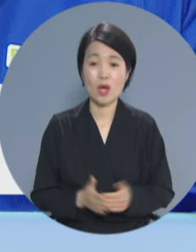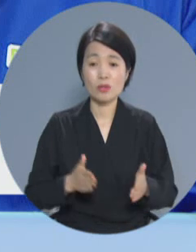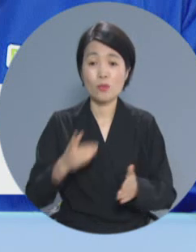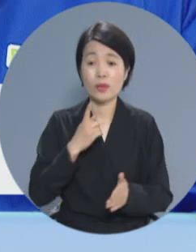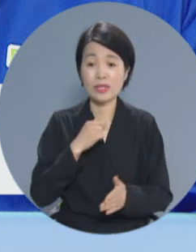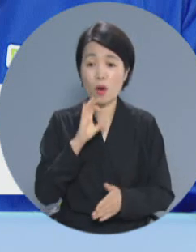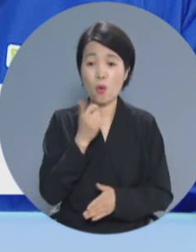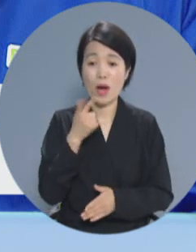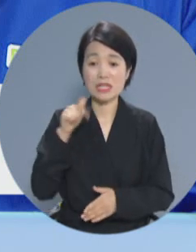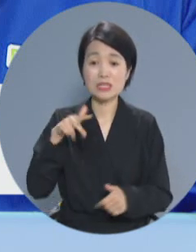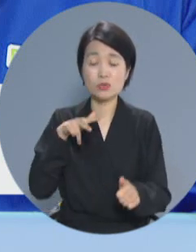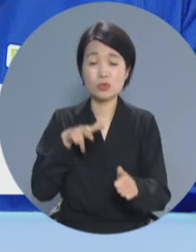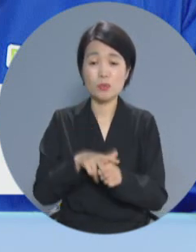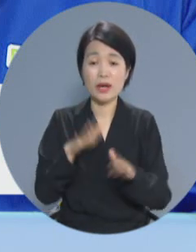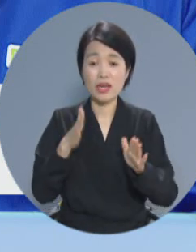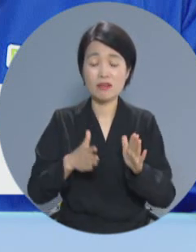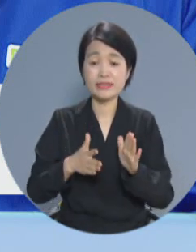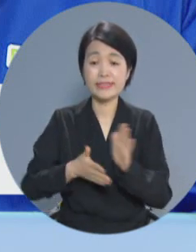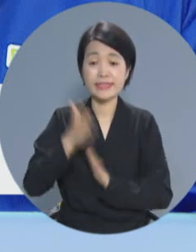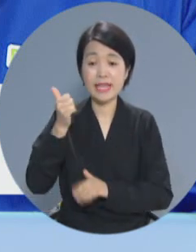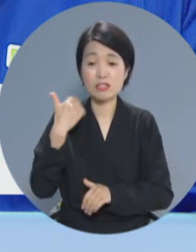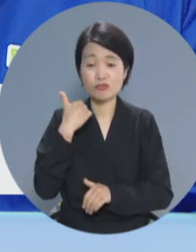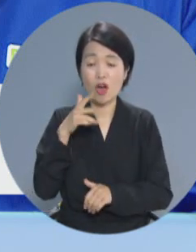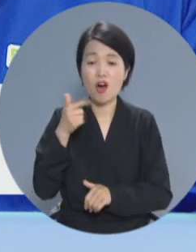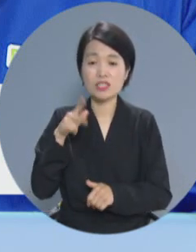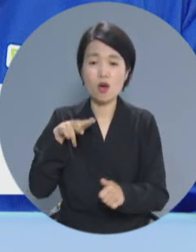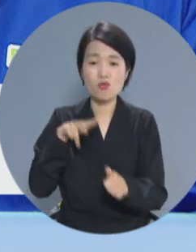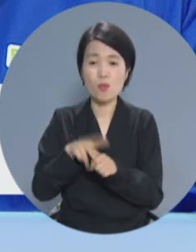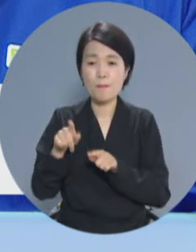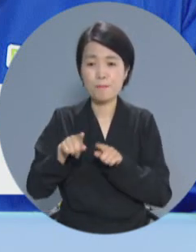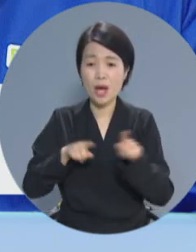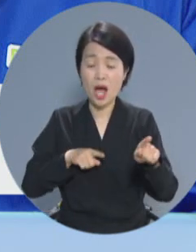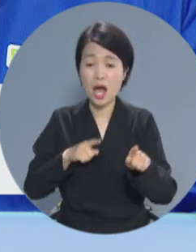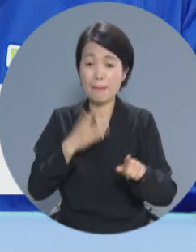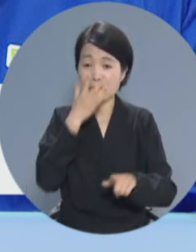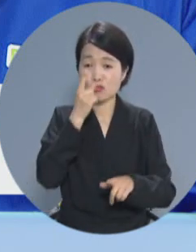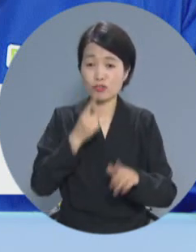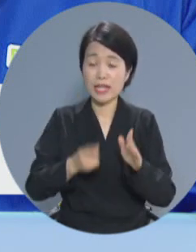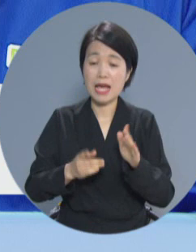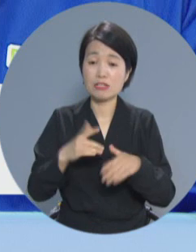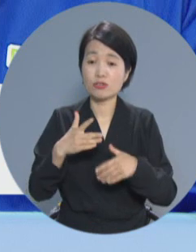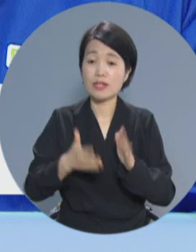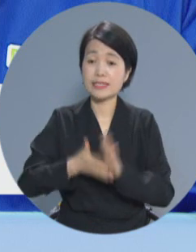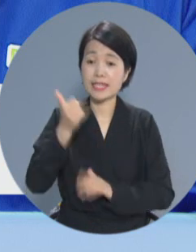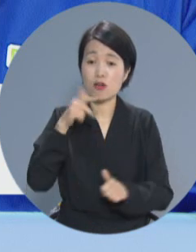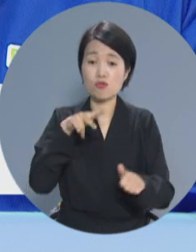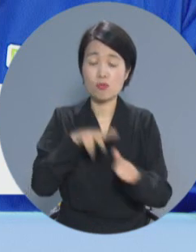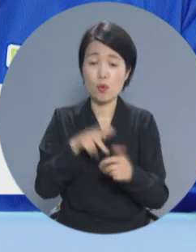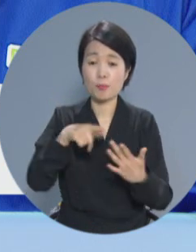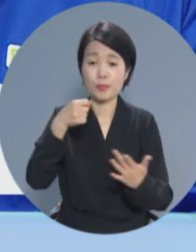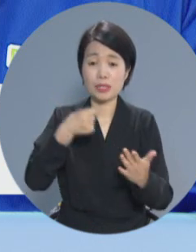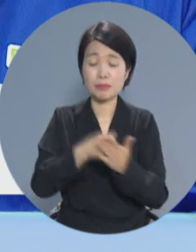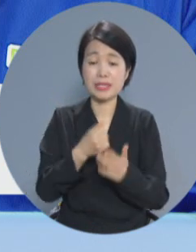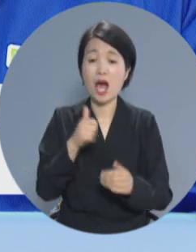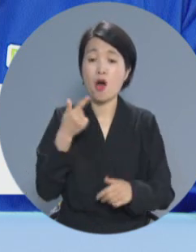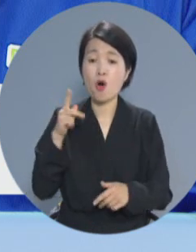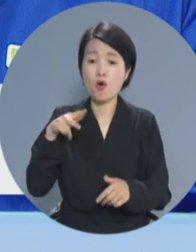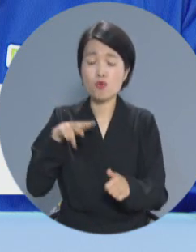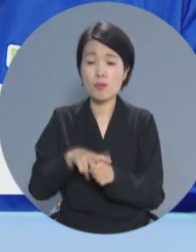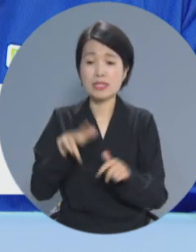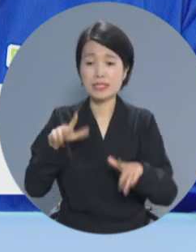도의원 출신의 오학은 후보가 현직 시장인 허석 후보를 누르고 민주당 순천시장 후보로 결정됐습니다. 허석